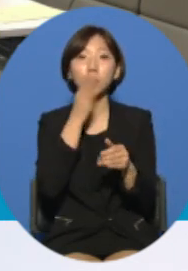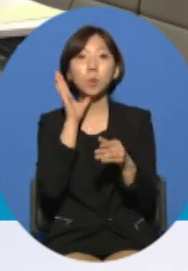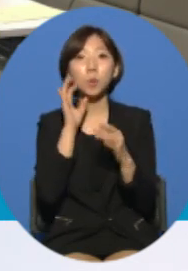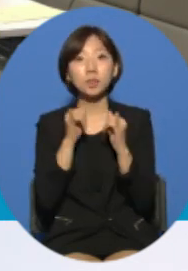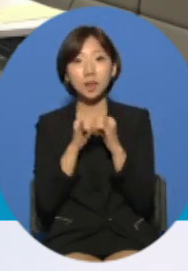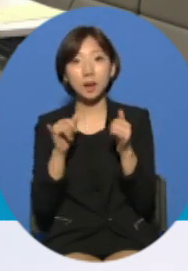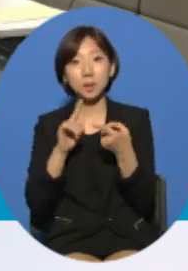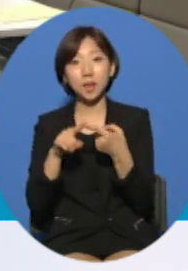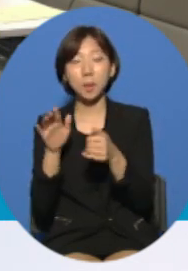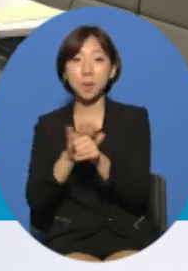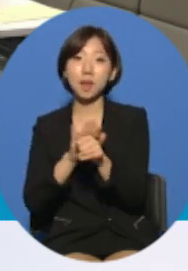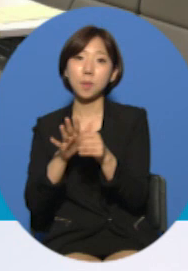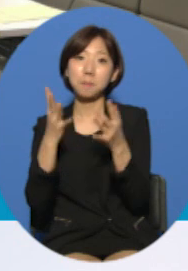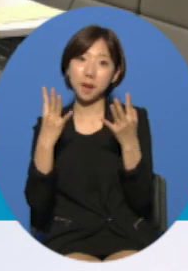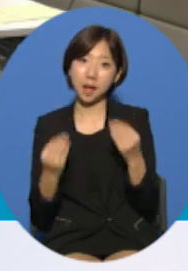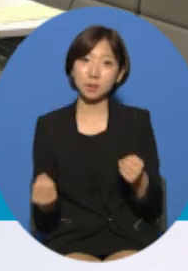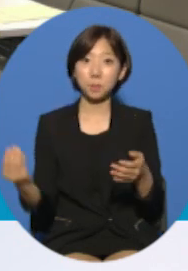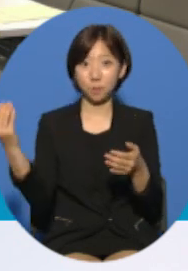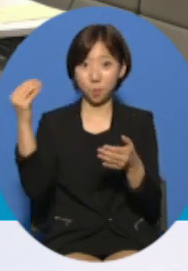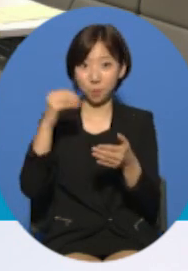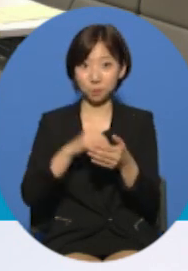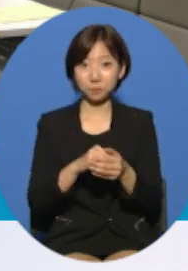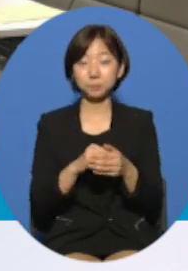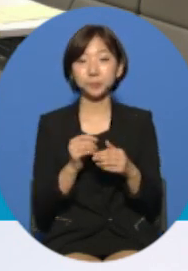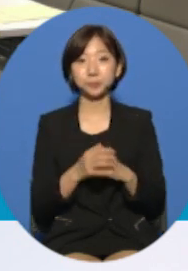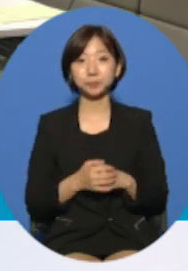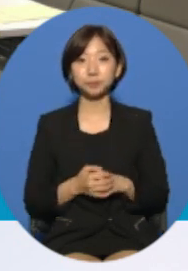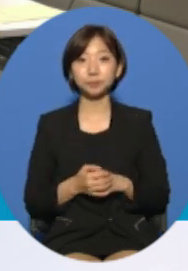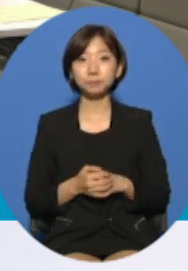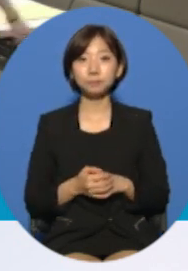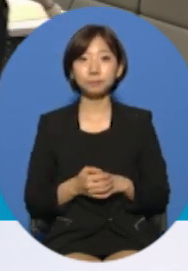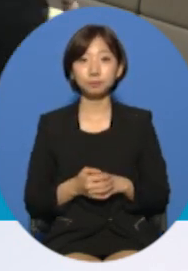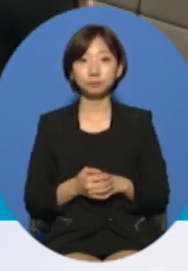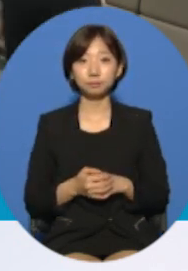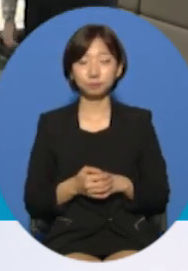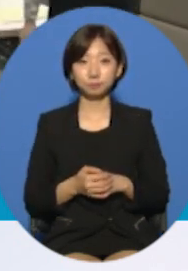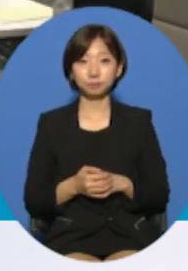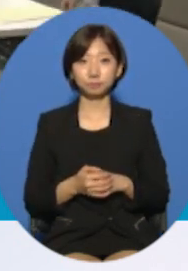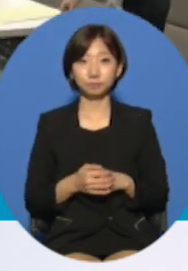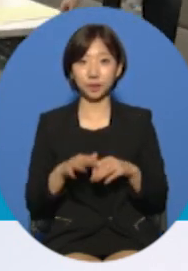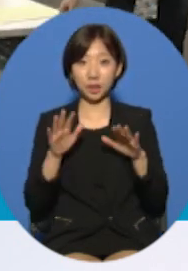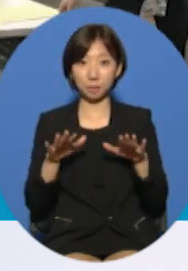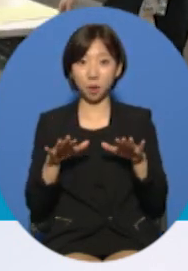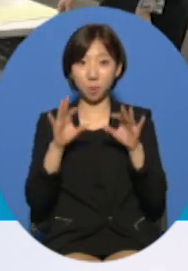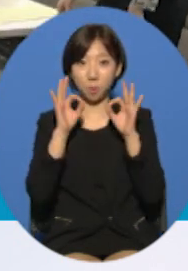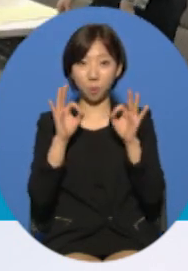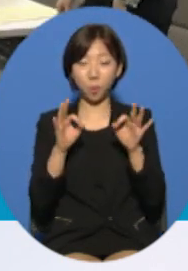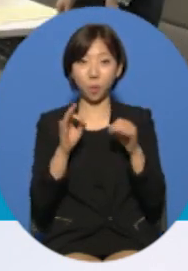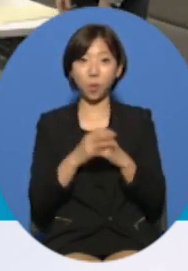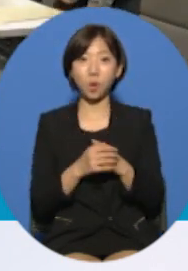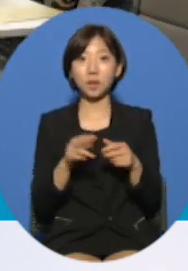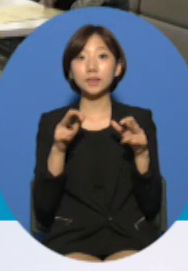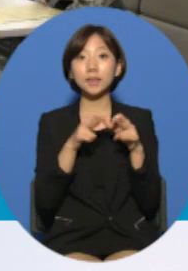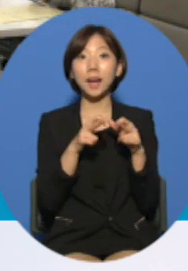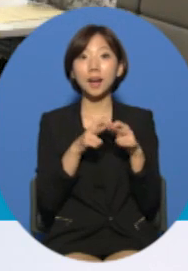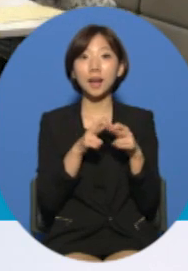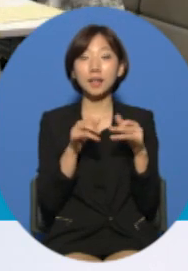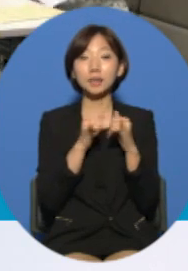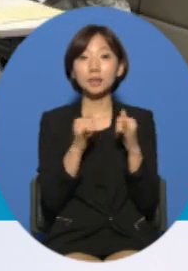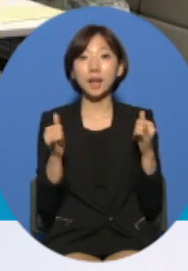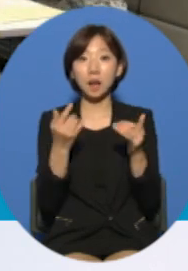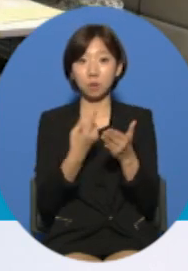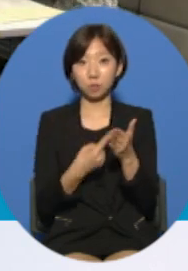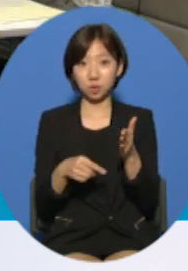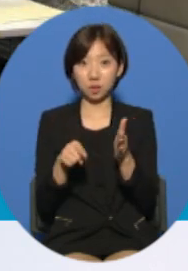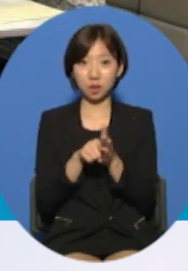배려 이런 것들이 많이 포함돼 있죠. 네, 그래서 이번에도 보니까 특히 이제 그 장애가 있으신 분들을 위해서.